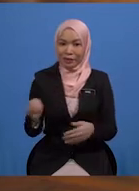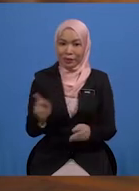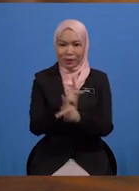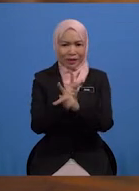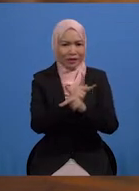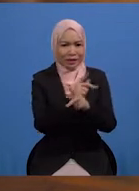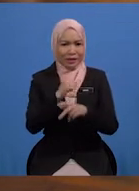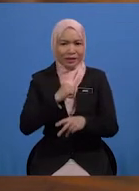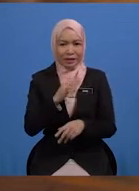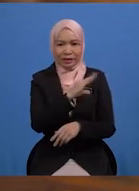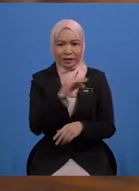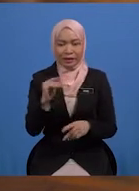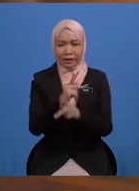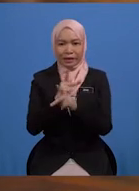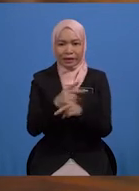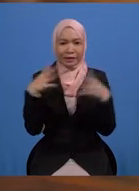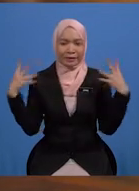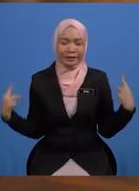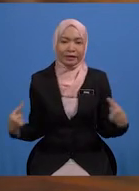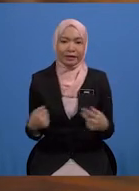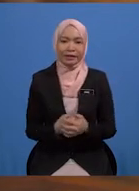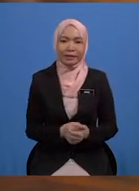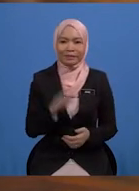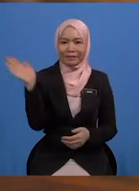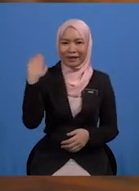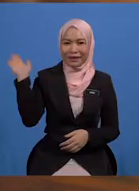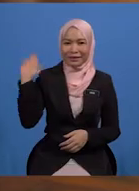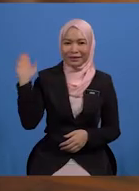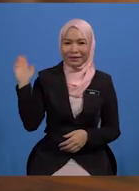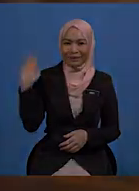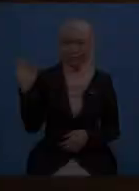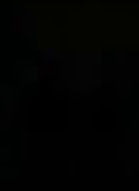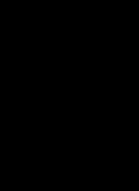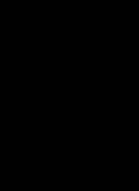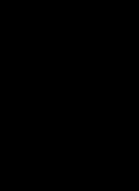jaga diri dan jaga kesihatan. Bye-bye!